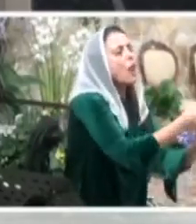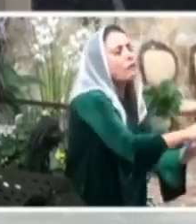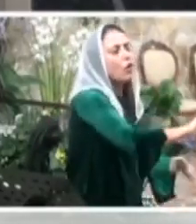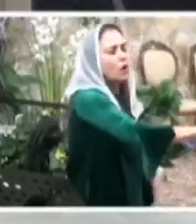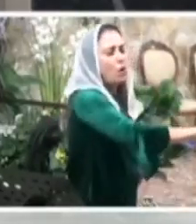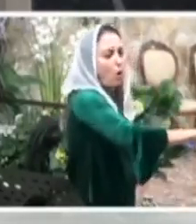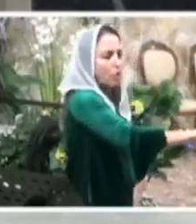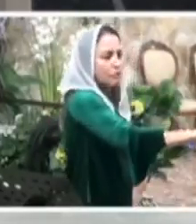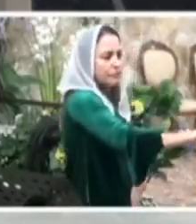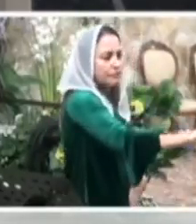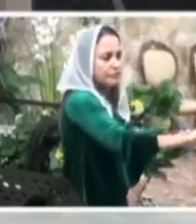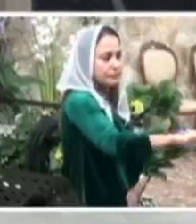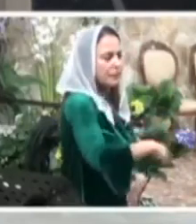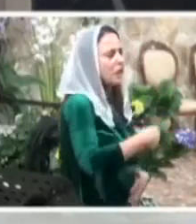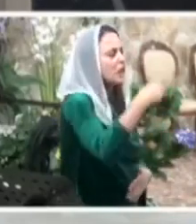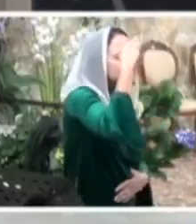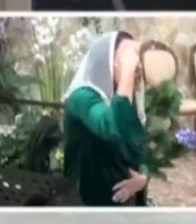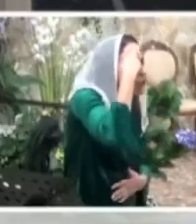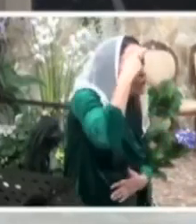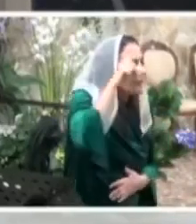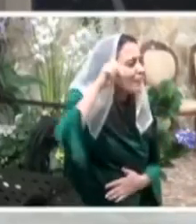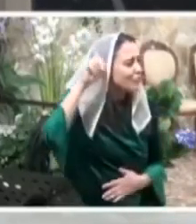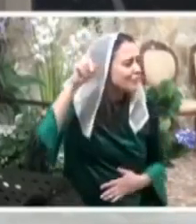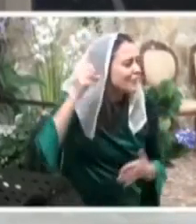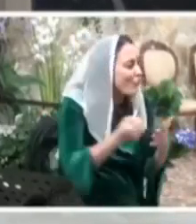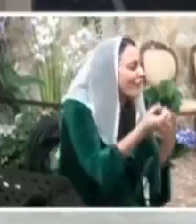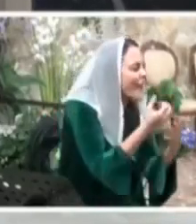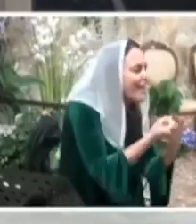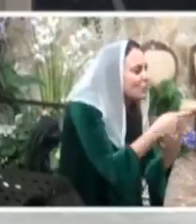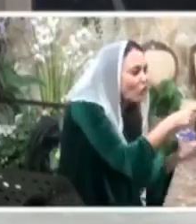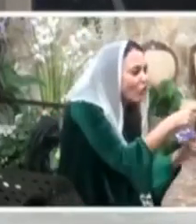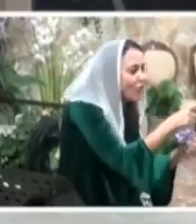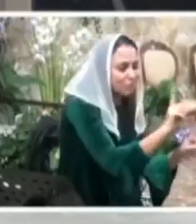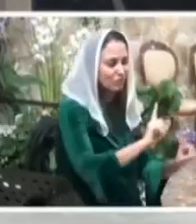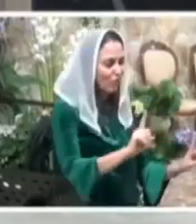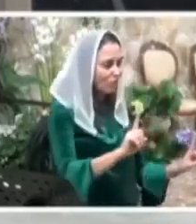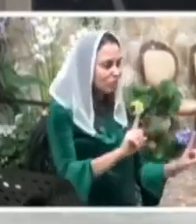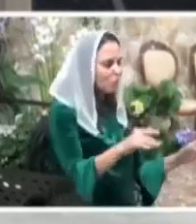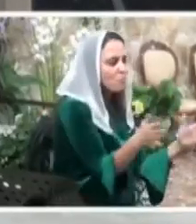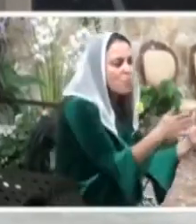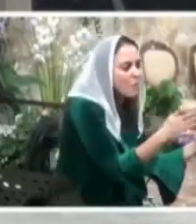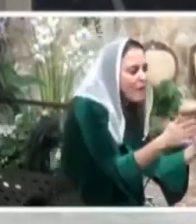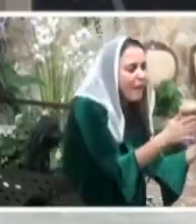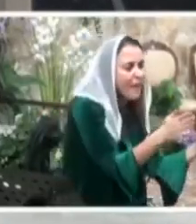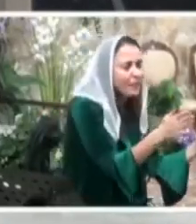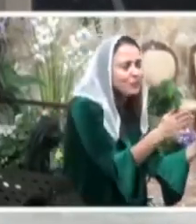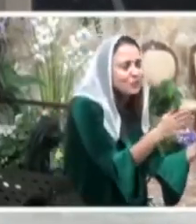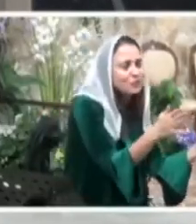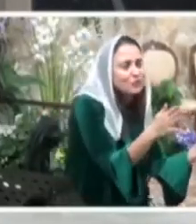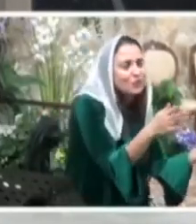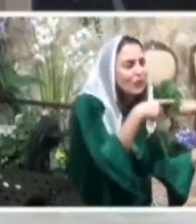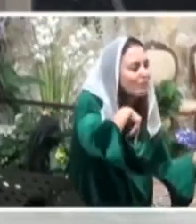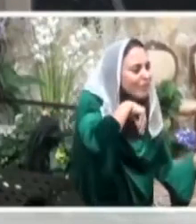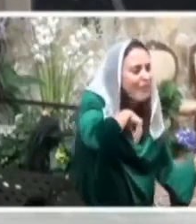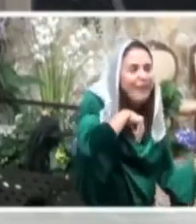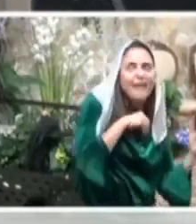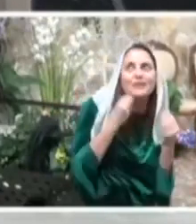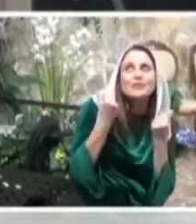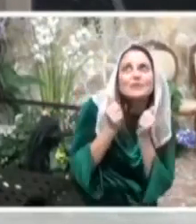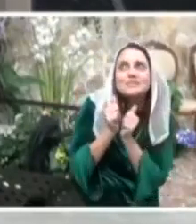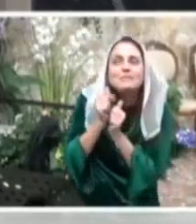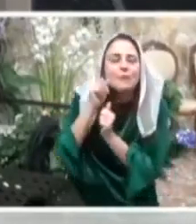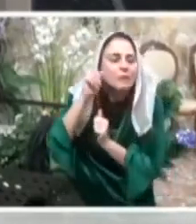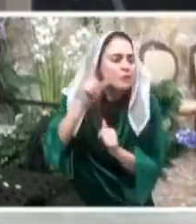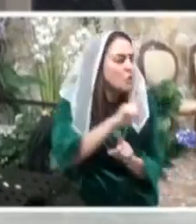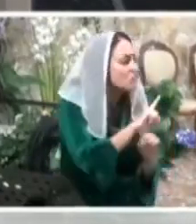dedicato a ricordarsi del Creatore. Un momento riservato per